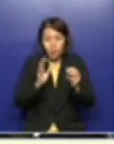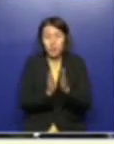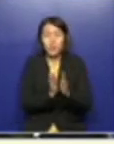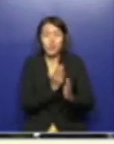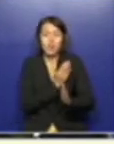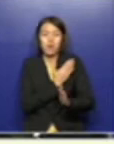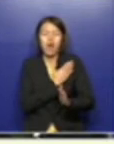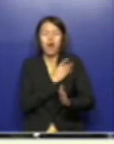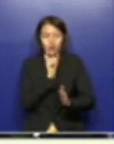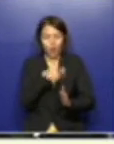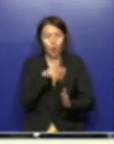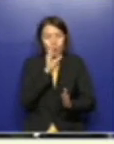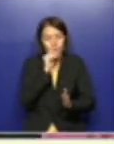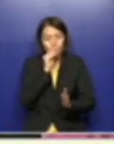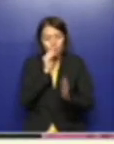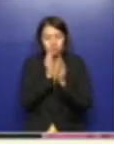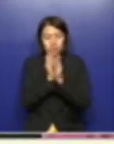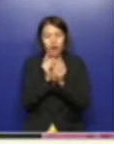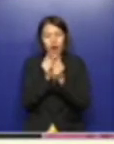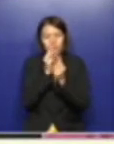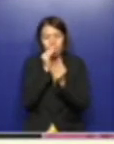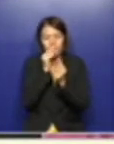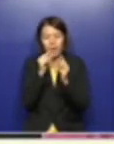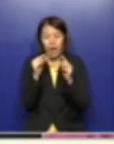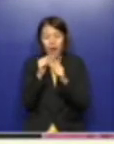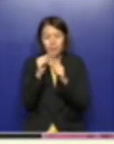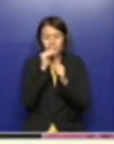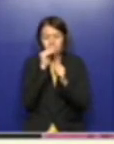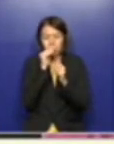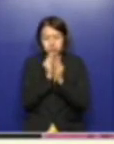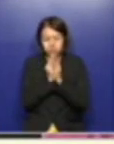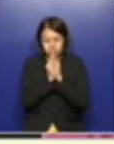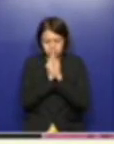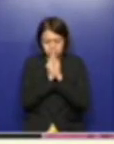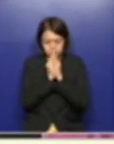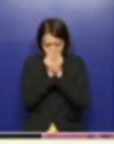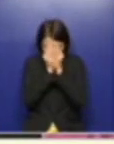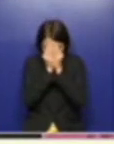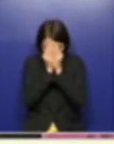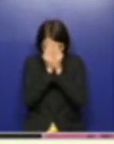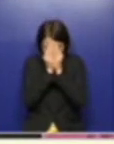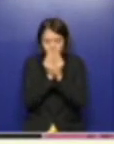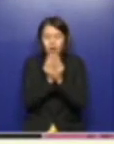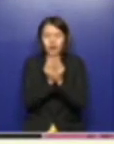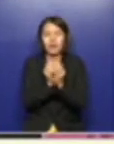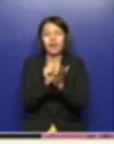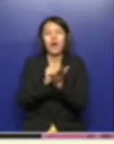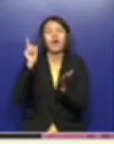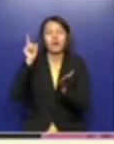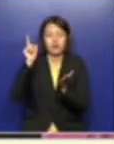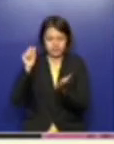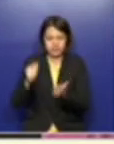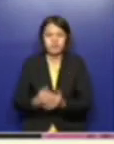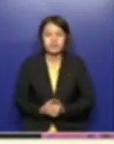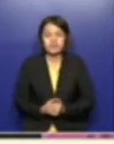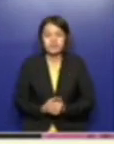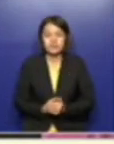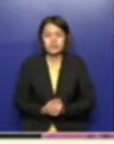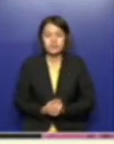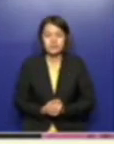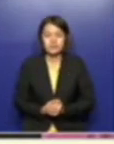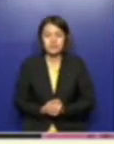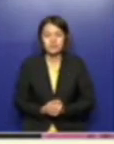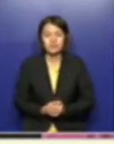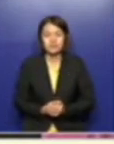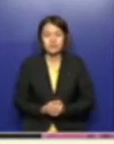การกล่าวลาสิกขาอันนี้ตามพระตามคำพิ